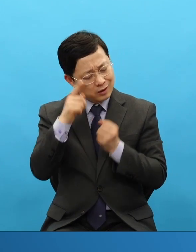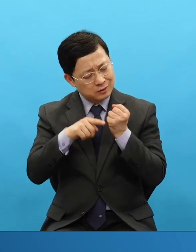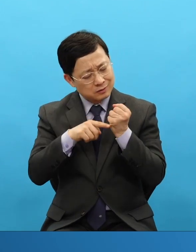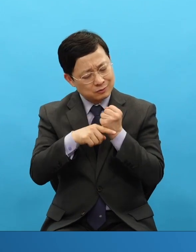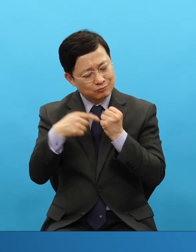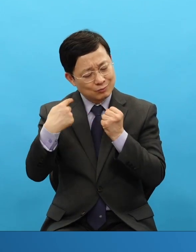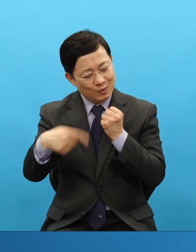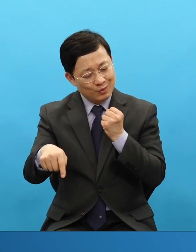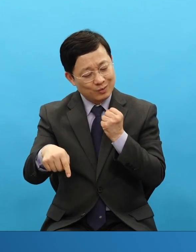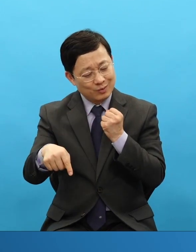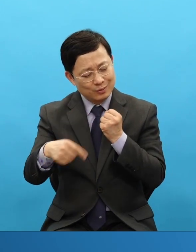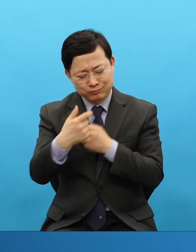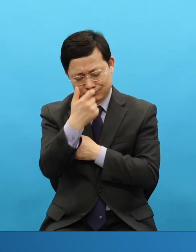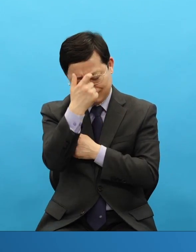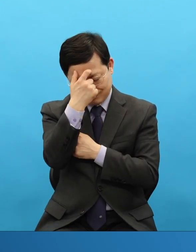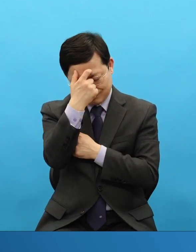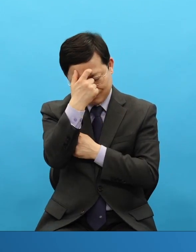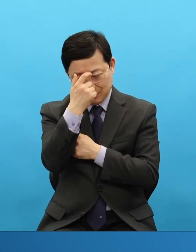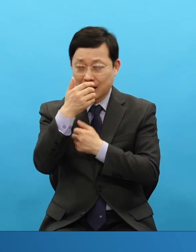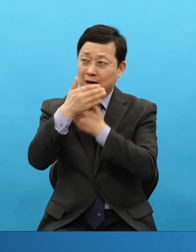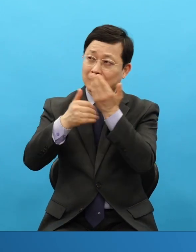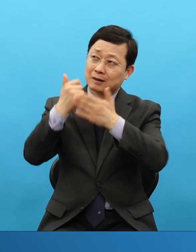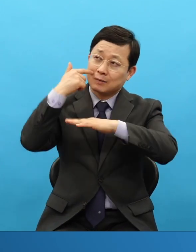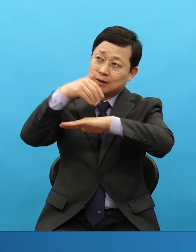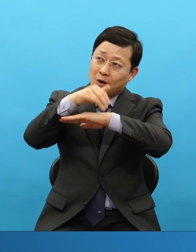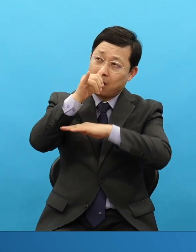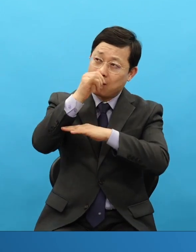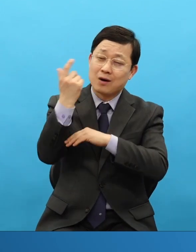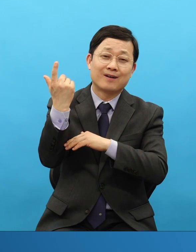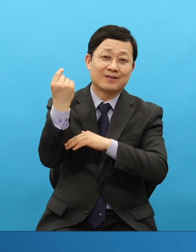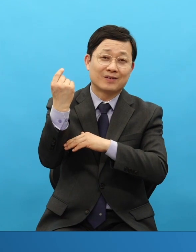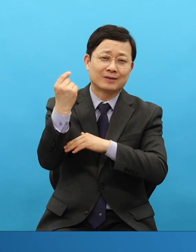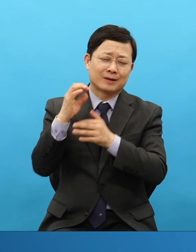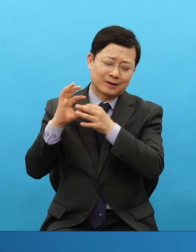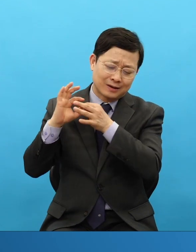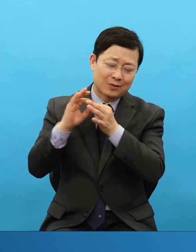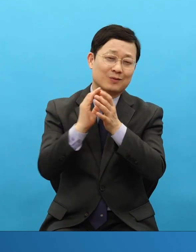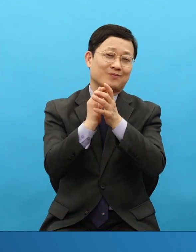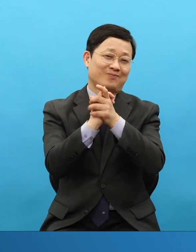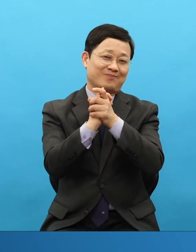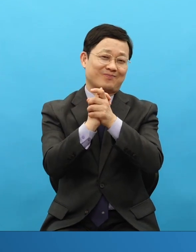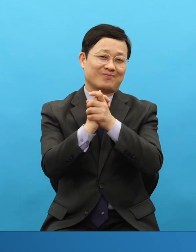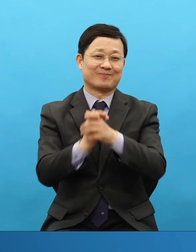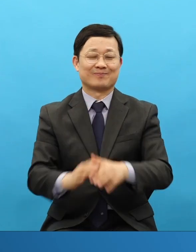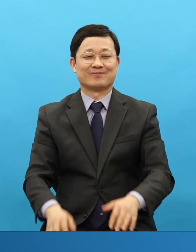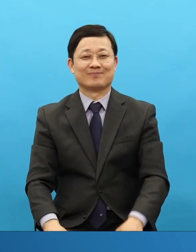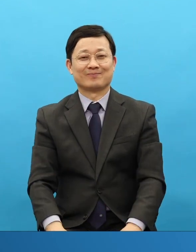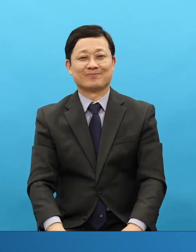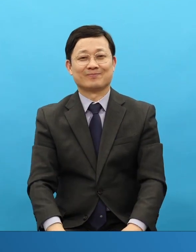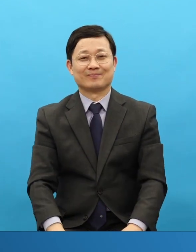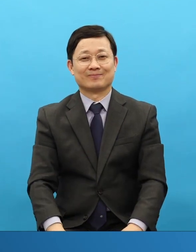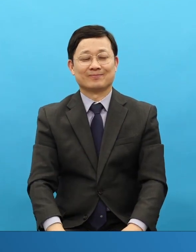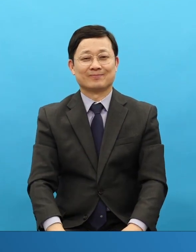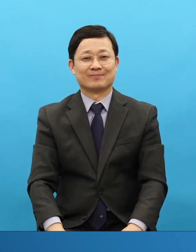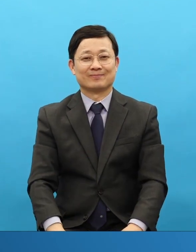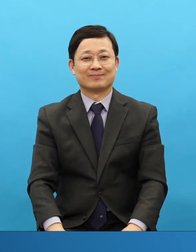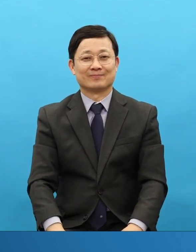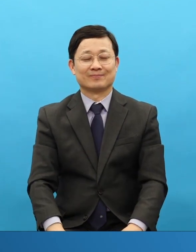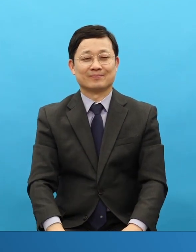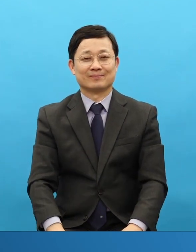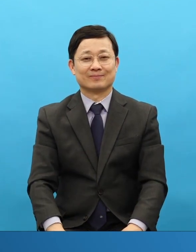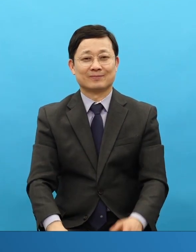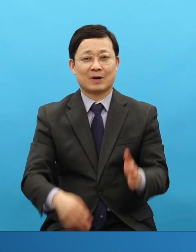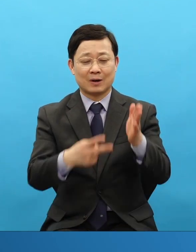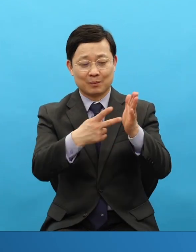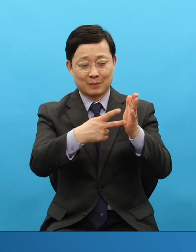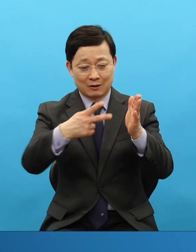meet as family? 이유 있겠죠. There's a reason for that. 기도 중에 있습니다. I'm in prayer for that. 그래서 일단 우리